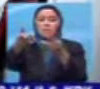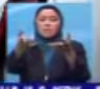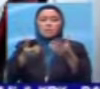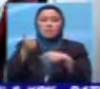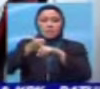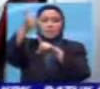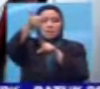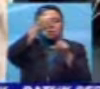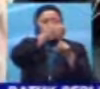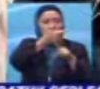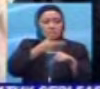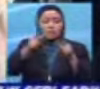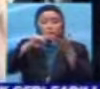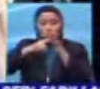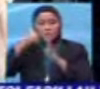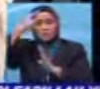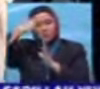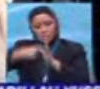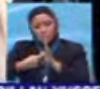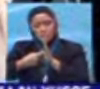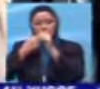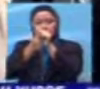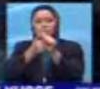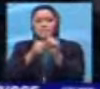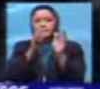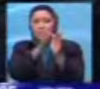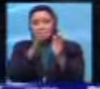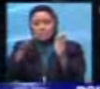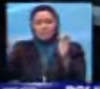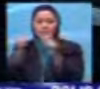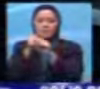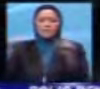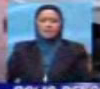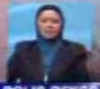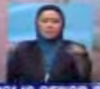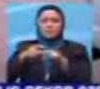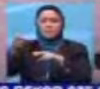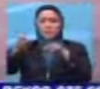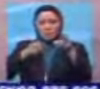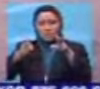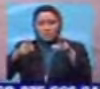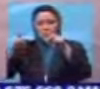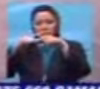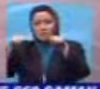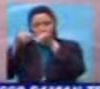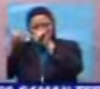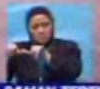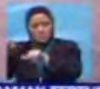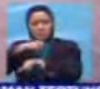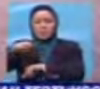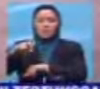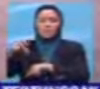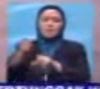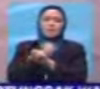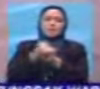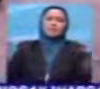pakej disediakan. Pengurusan penginapan pelajar serta pengangkutan juga disediakan.